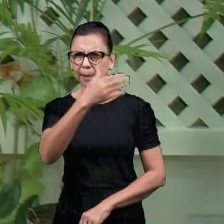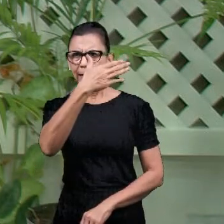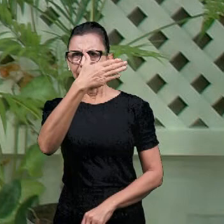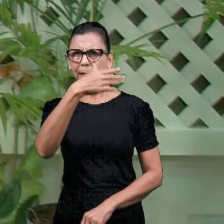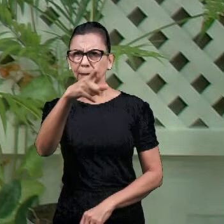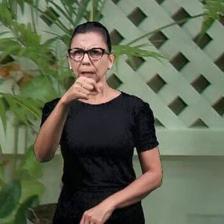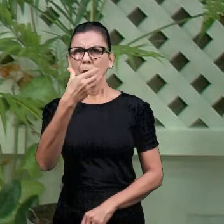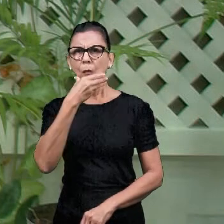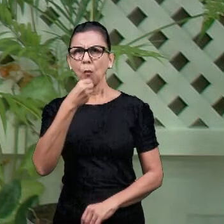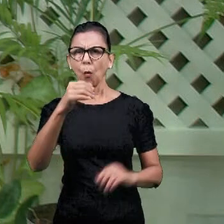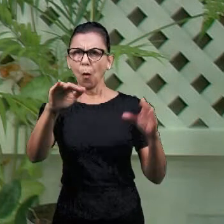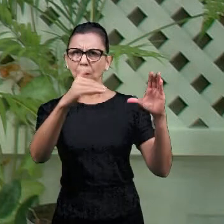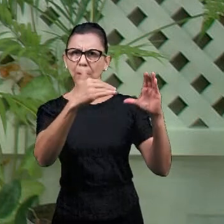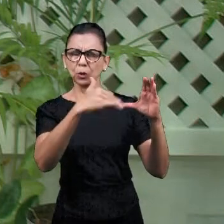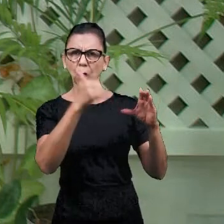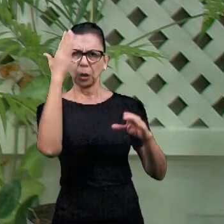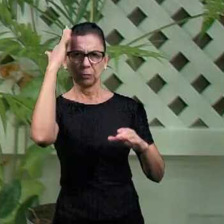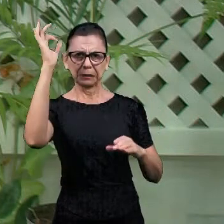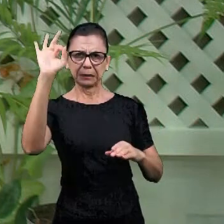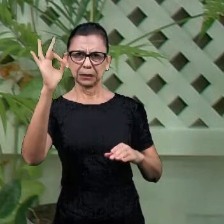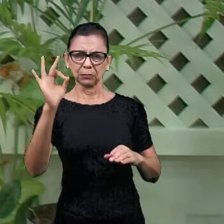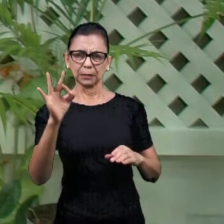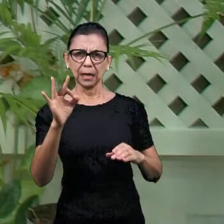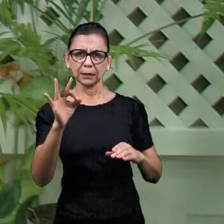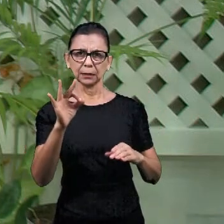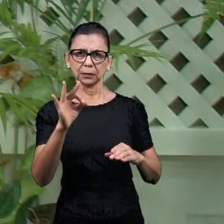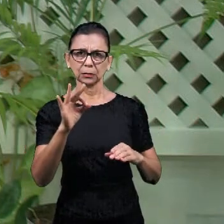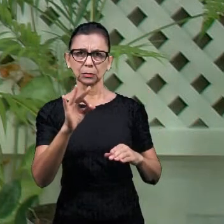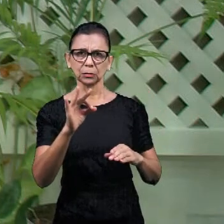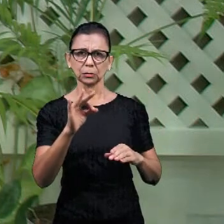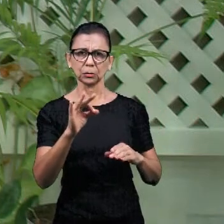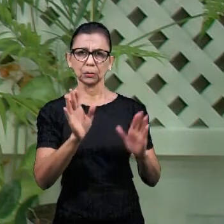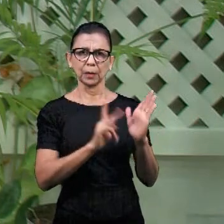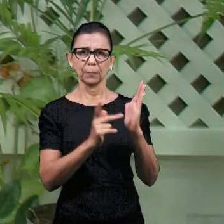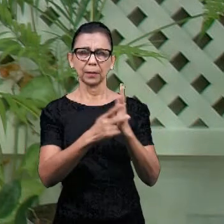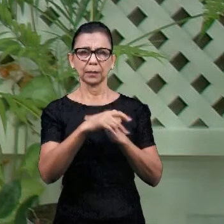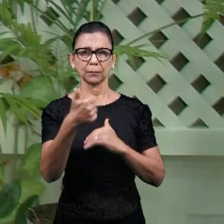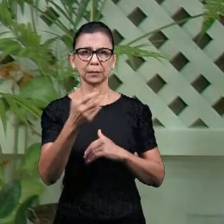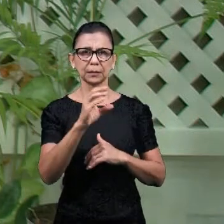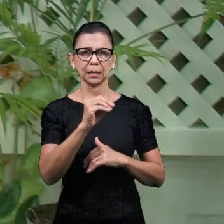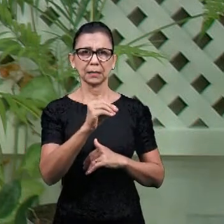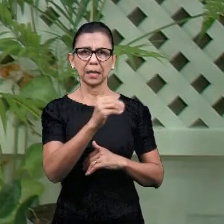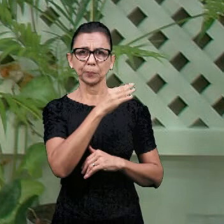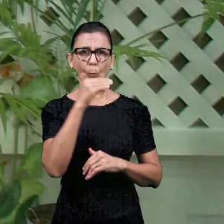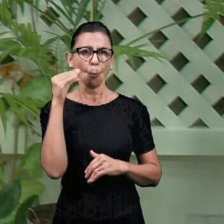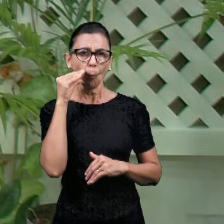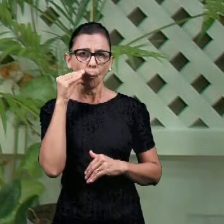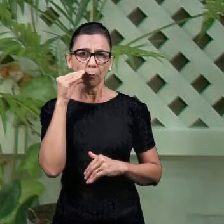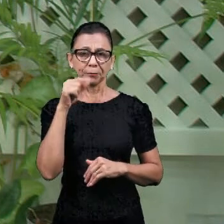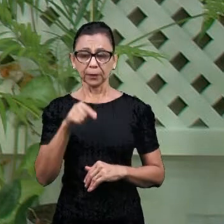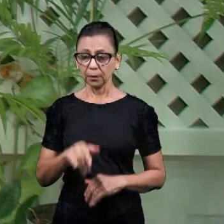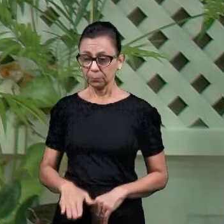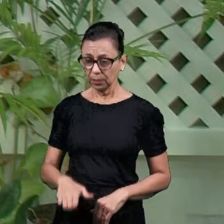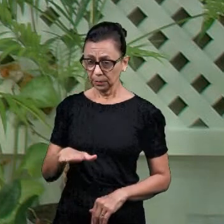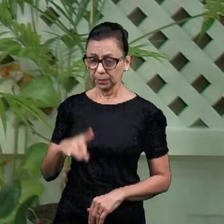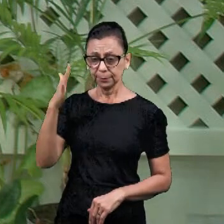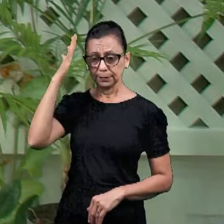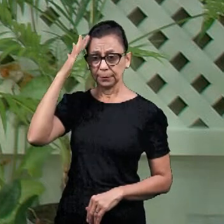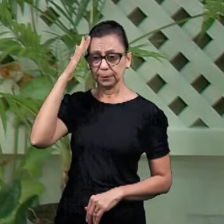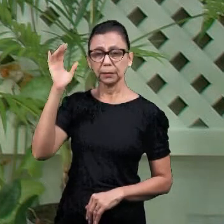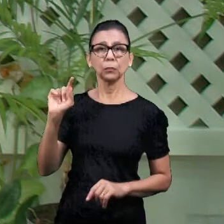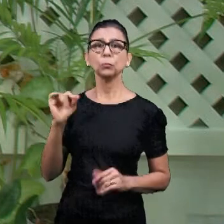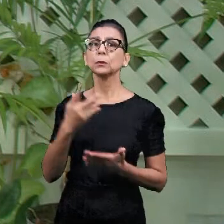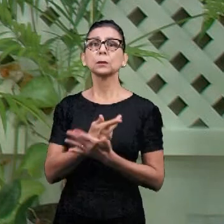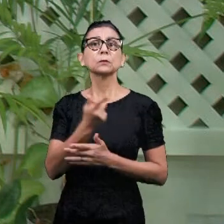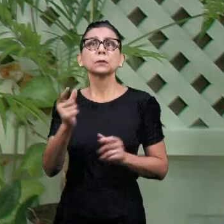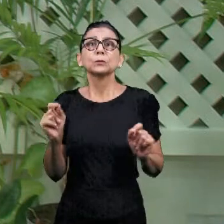qu'il n'a pas compris, l'enfant de 4 ans a compris. Et je pense, qu'est-ce que se passe? Qu'est-ce que se passe? Donc,